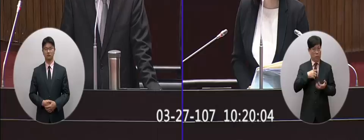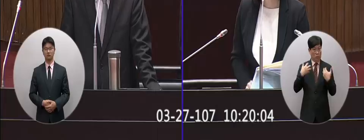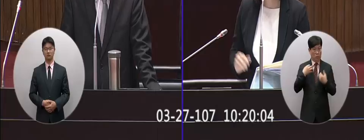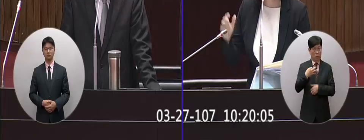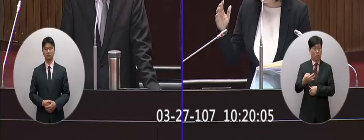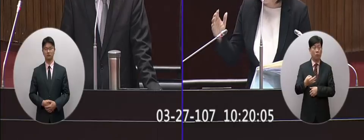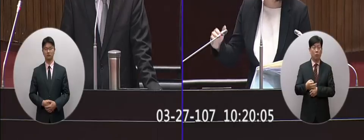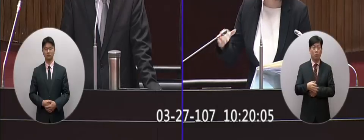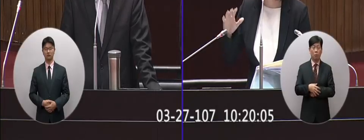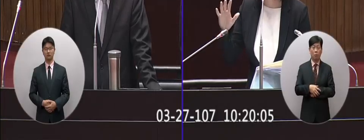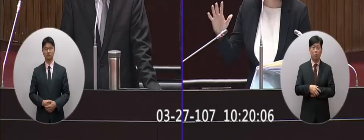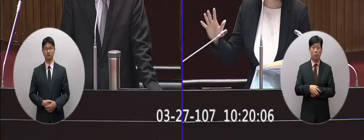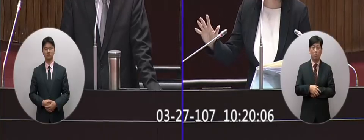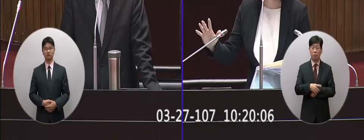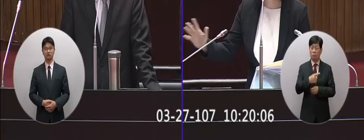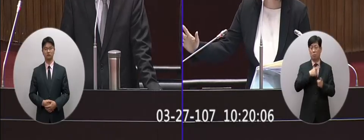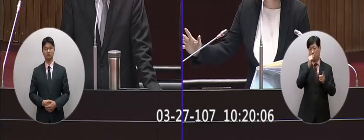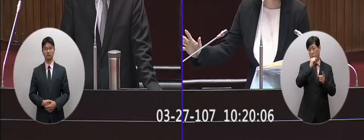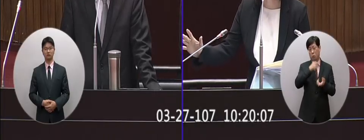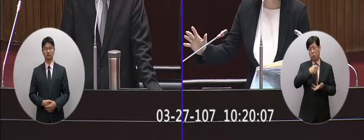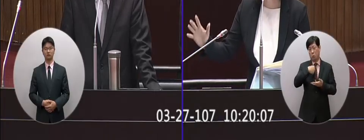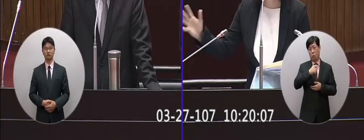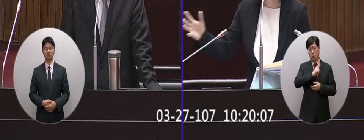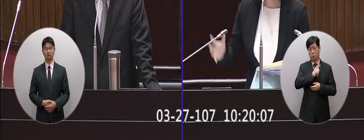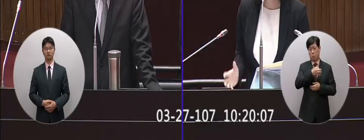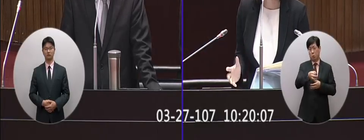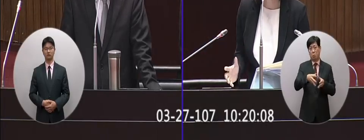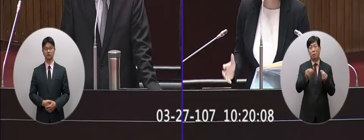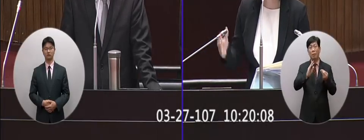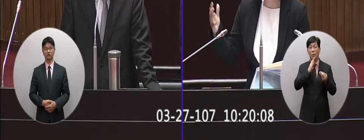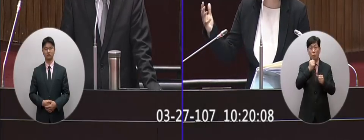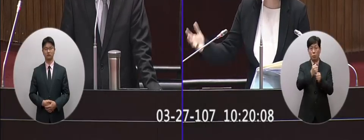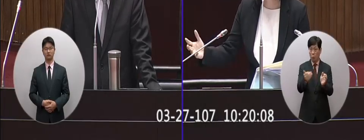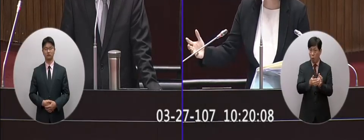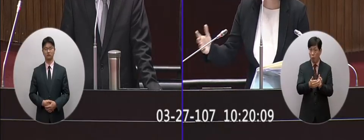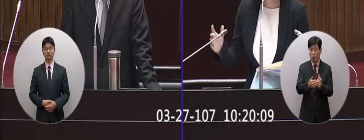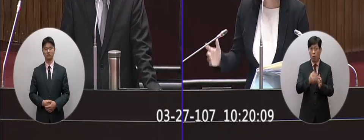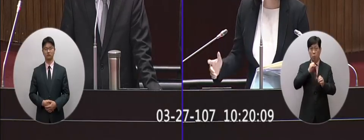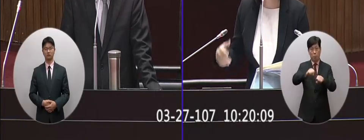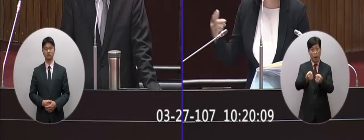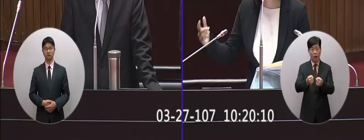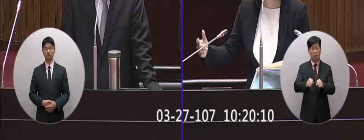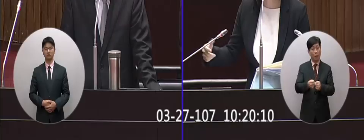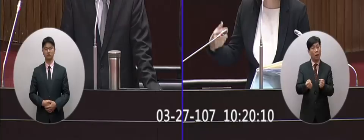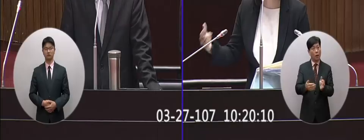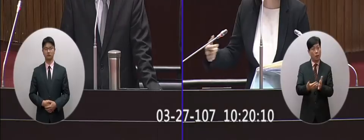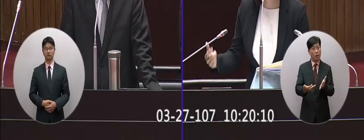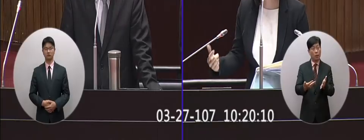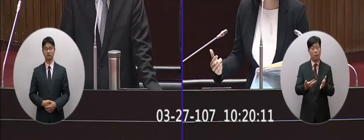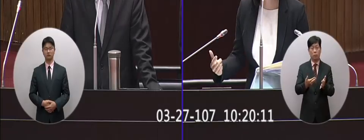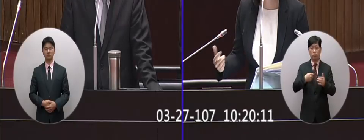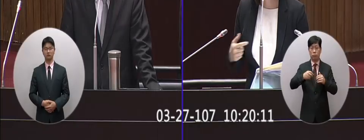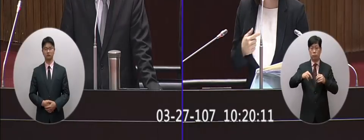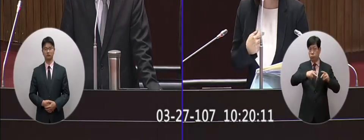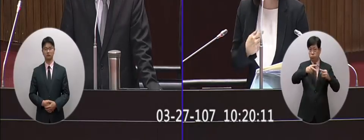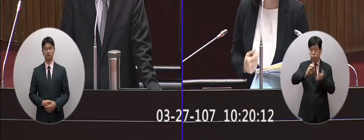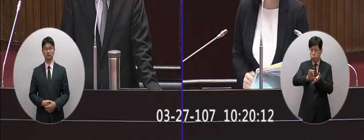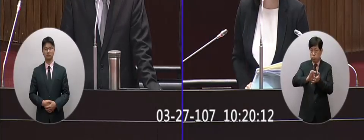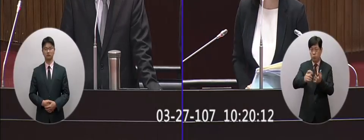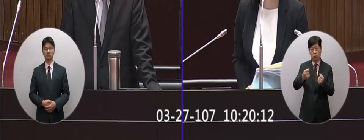己的，他我们你都说我们不用付钱，他如果做好以后很快的损坏以后，他要的成